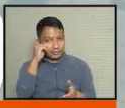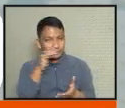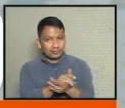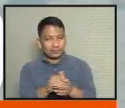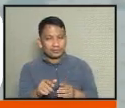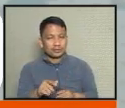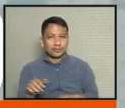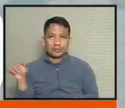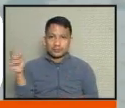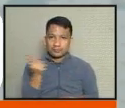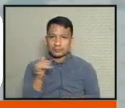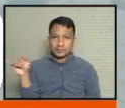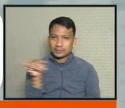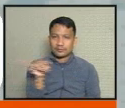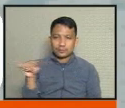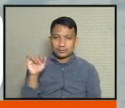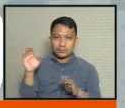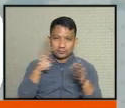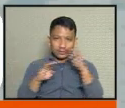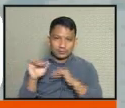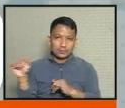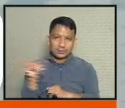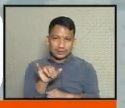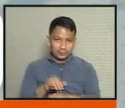Pareho kayo may problema.